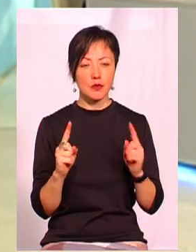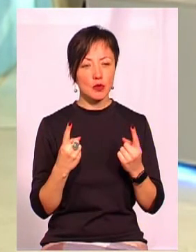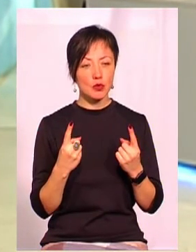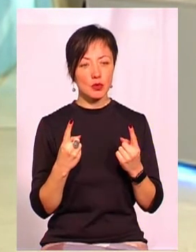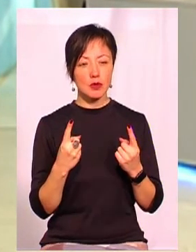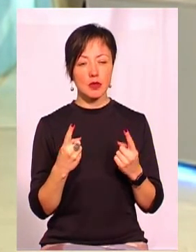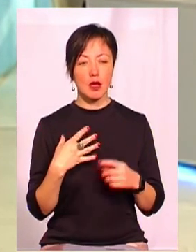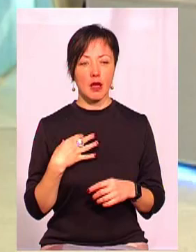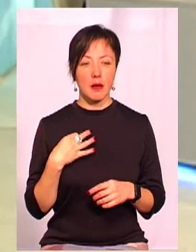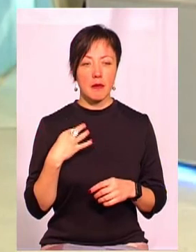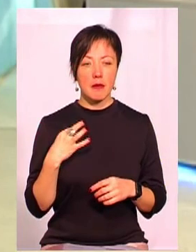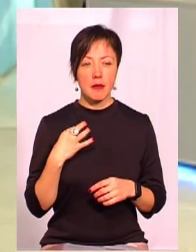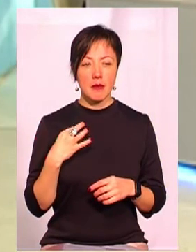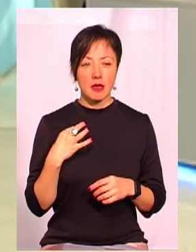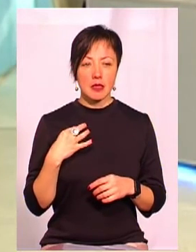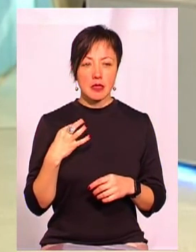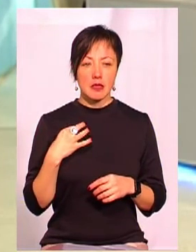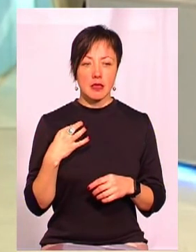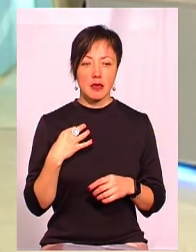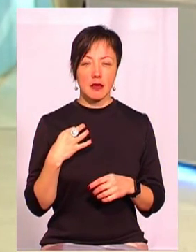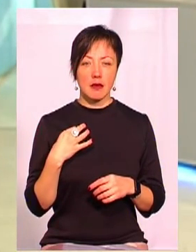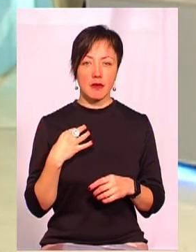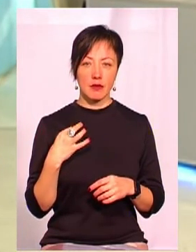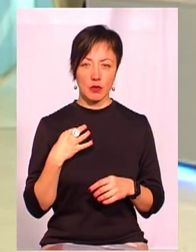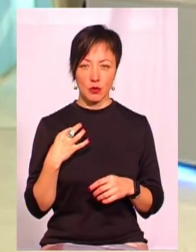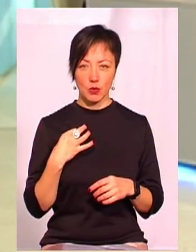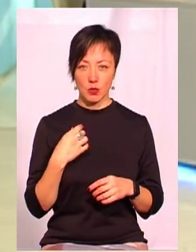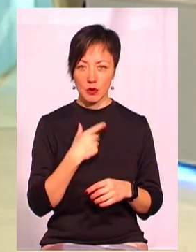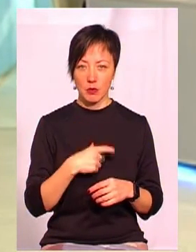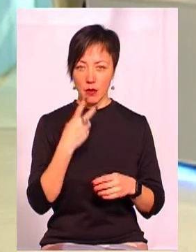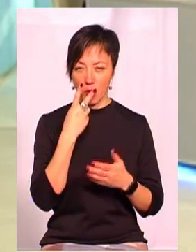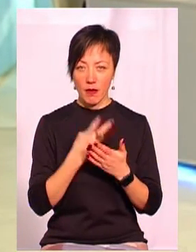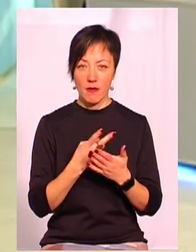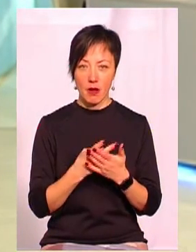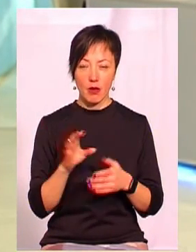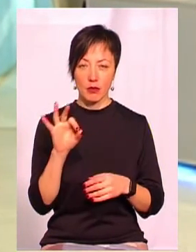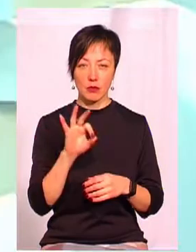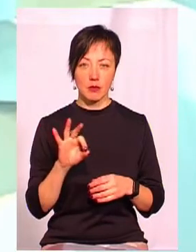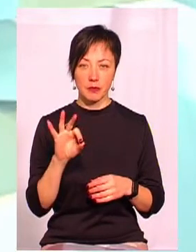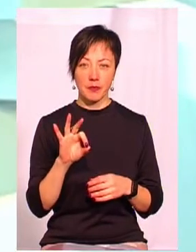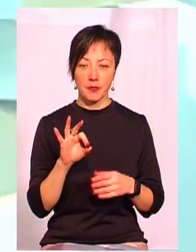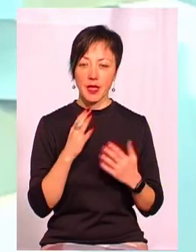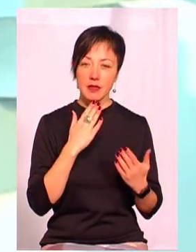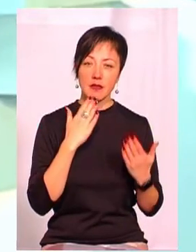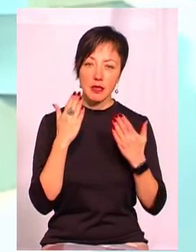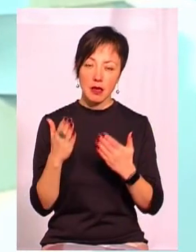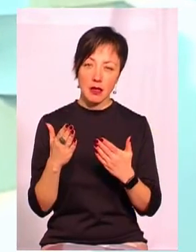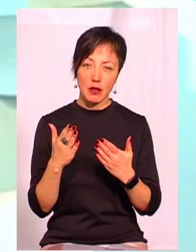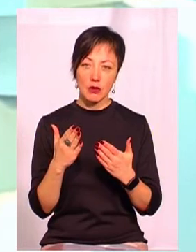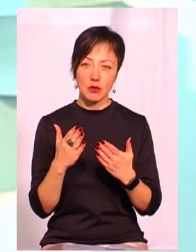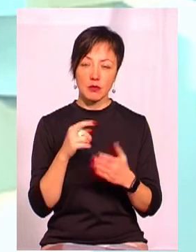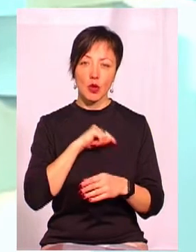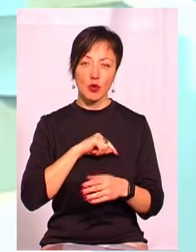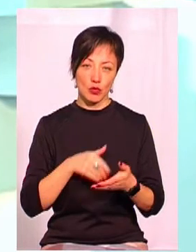дуже пасивні, пасивно себе проявляють в плані звертання